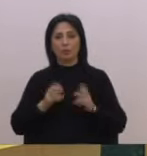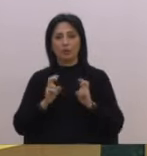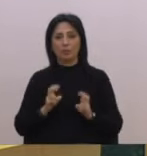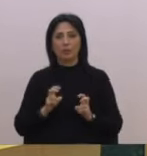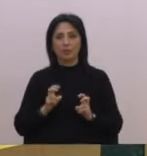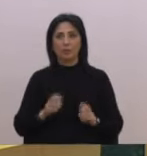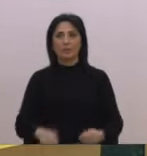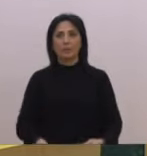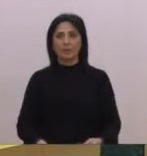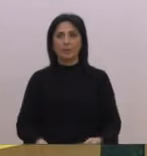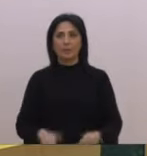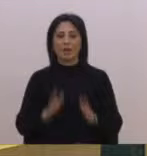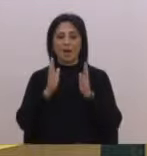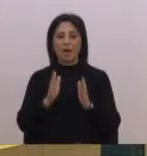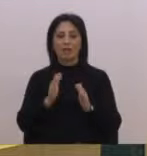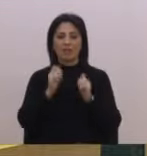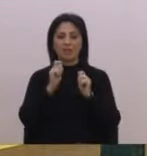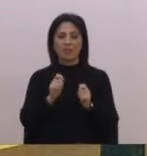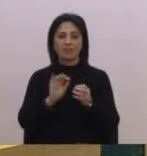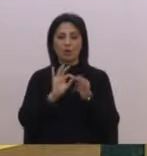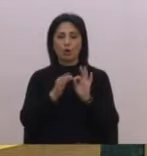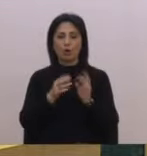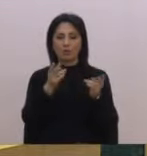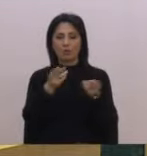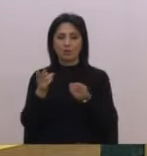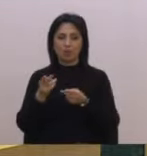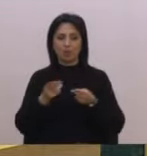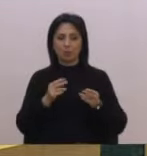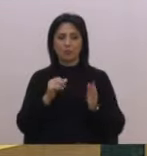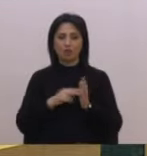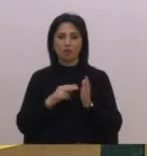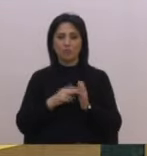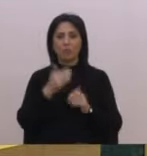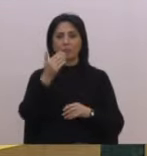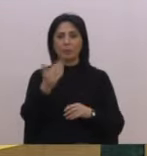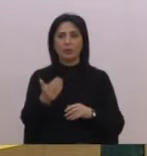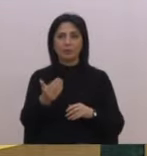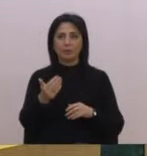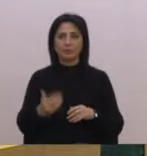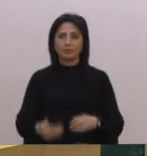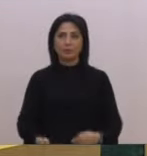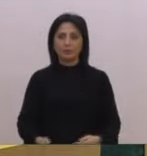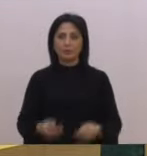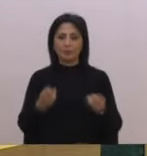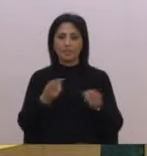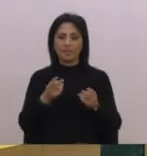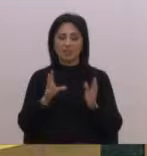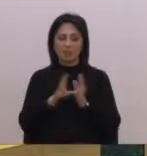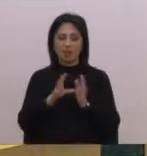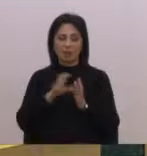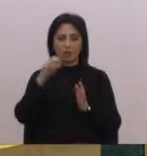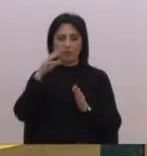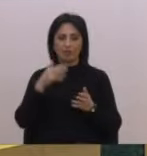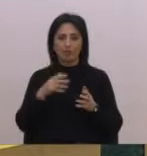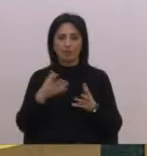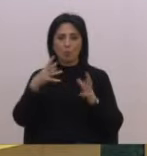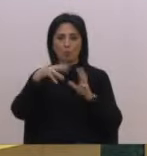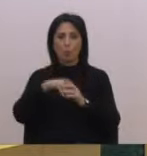მაცხოვრებელი. Განისაზღვრა კონკრეტული საჭიროებები, შეფასდა მათი საჭირო ელექტროენერგიის